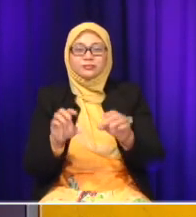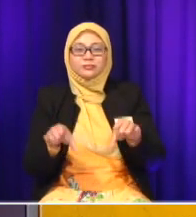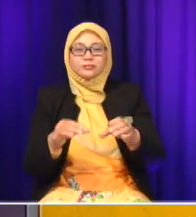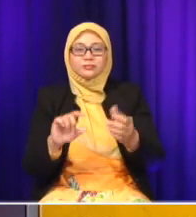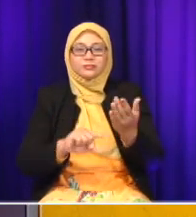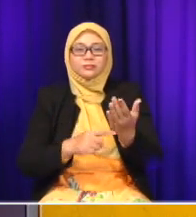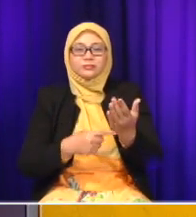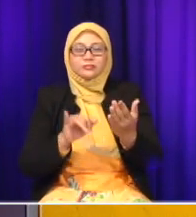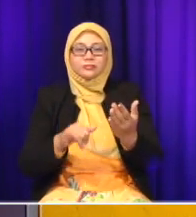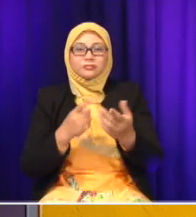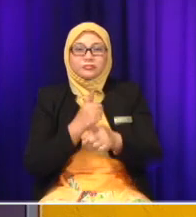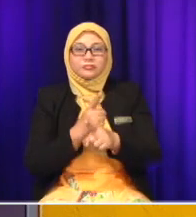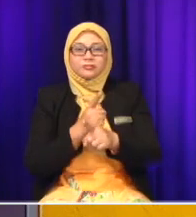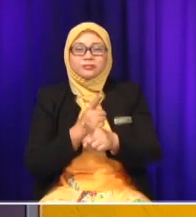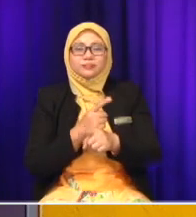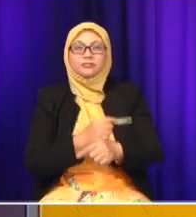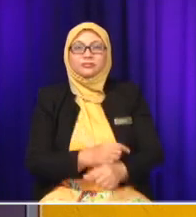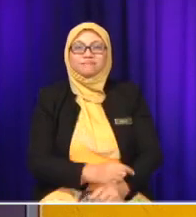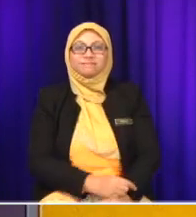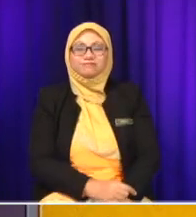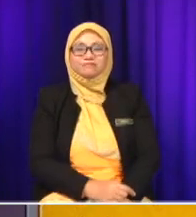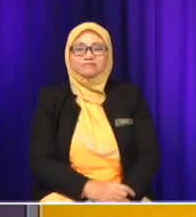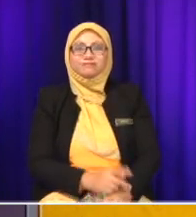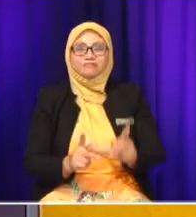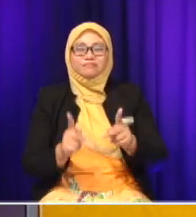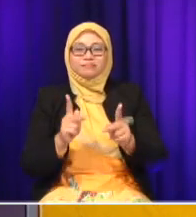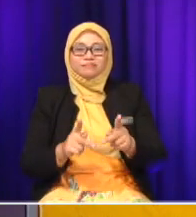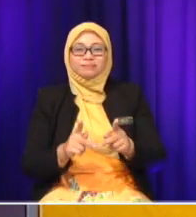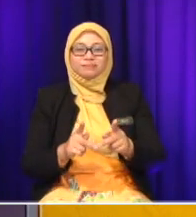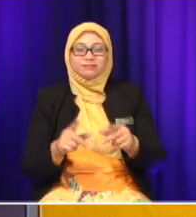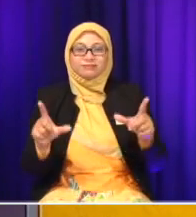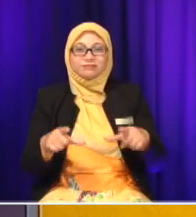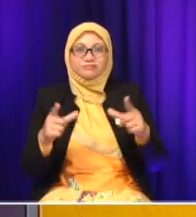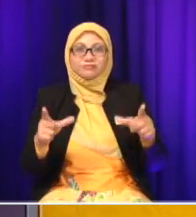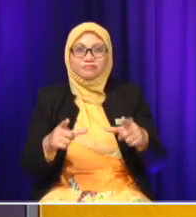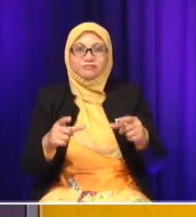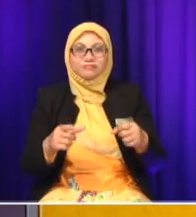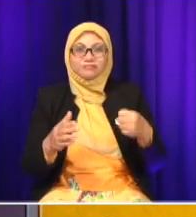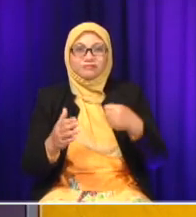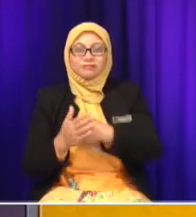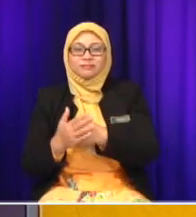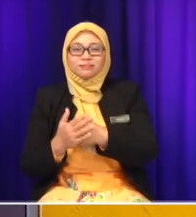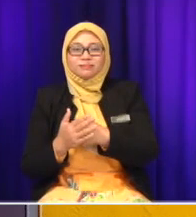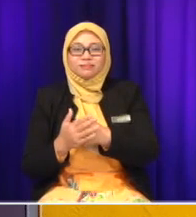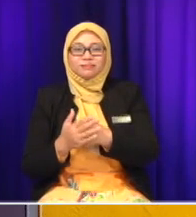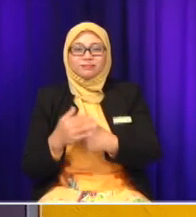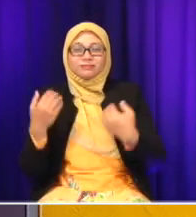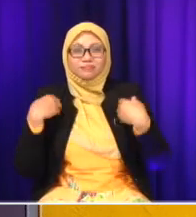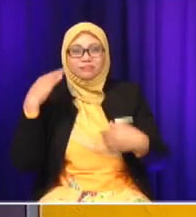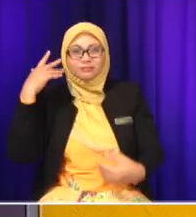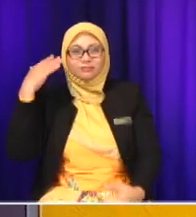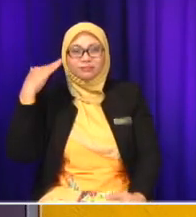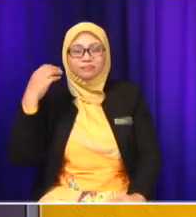yang tadi oke sekiranya berlaku ketukan pula pada bahagian Enjin ketukan ni bunyi apa maksudnya bunyi seolah-olah